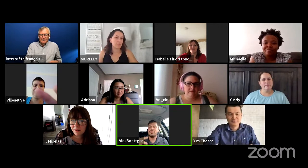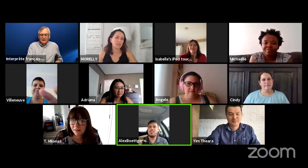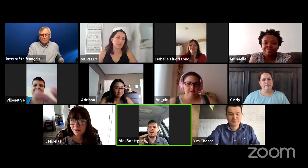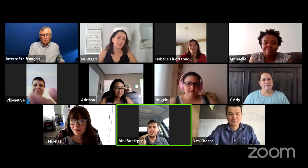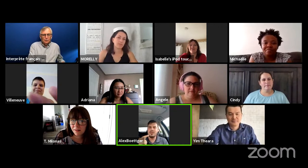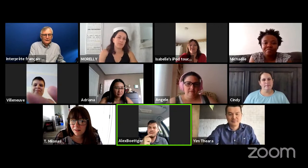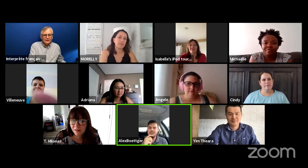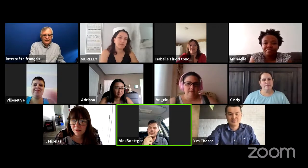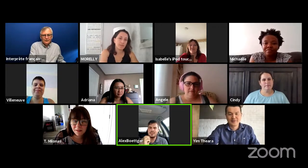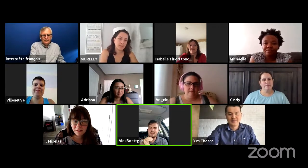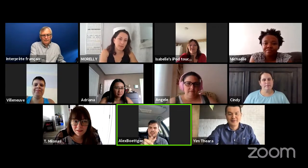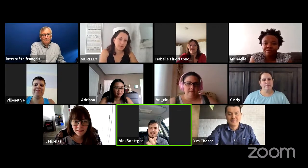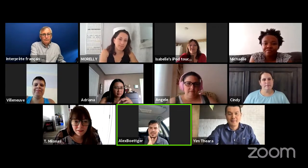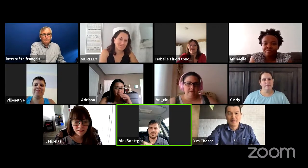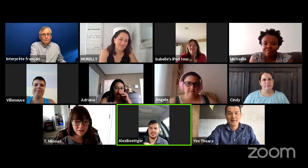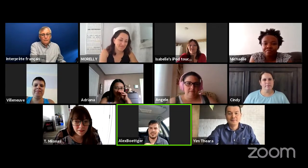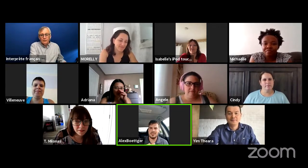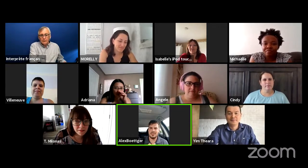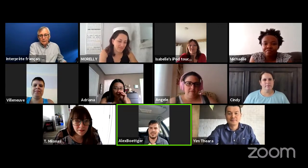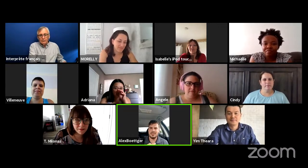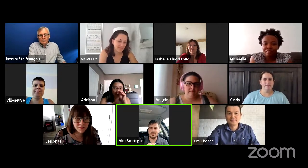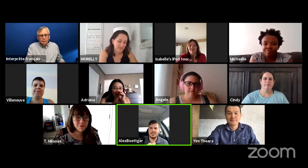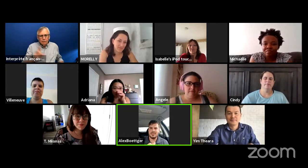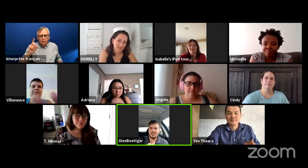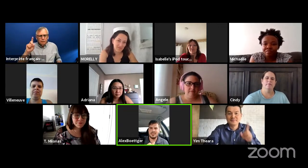Je vais sauter.